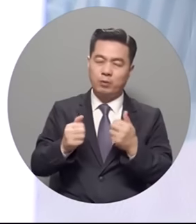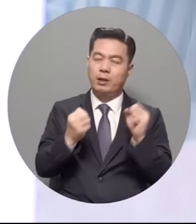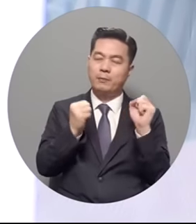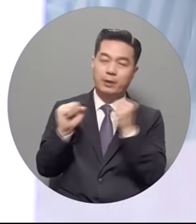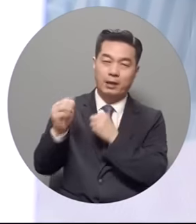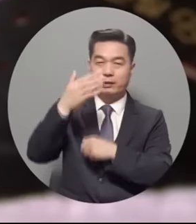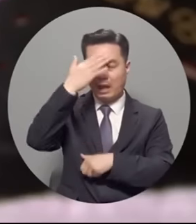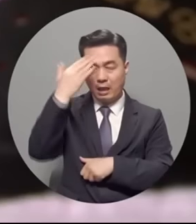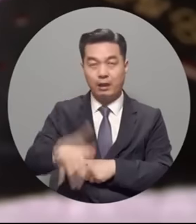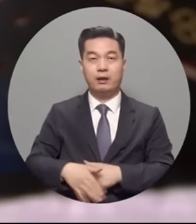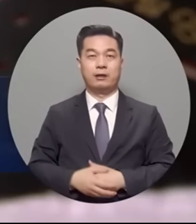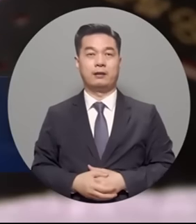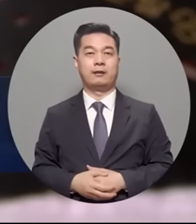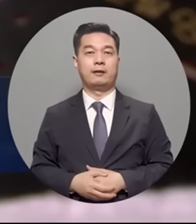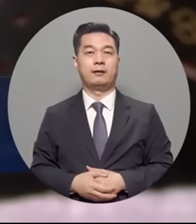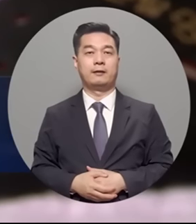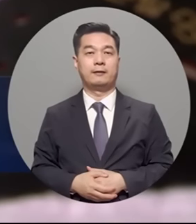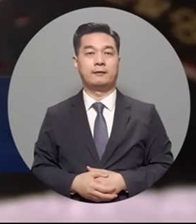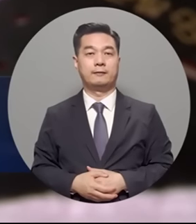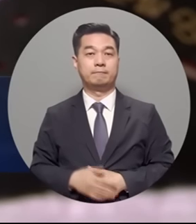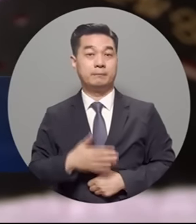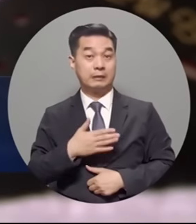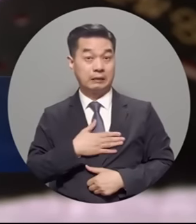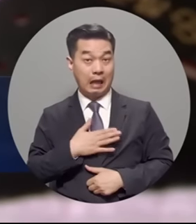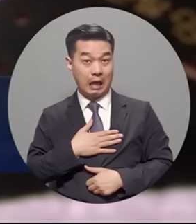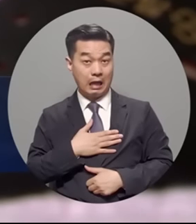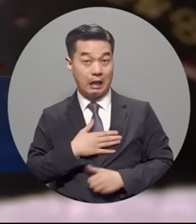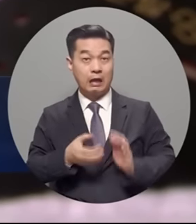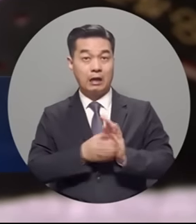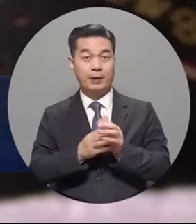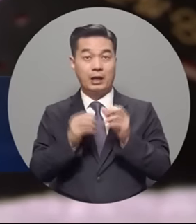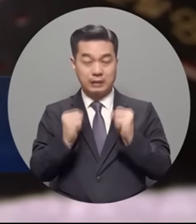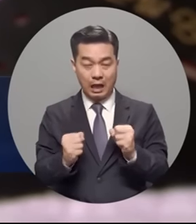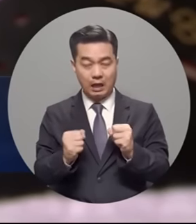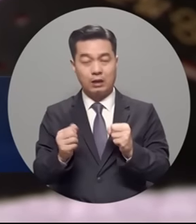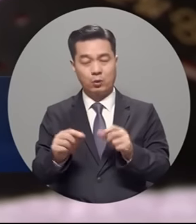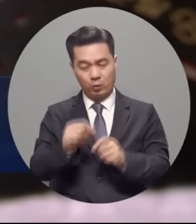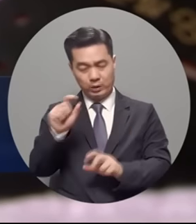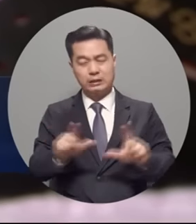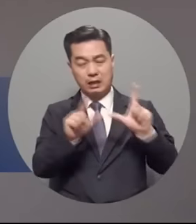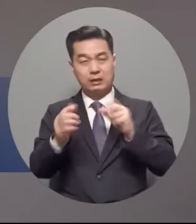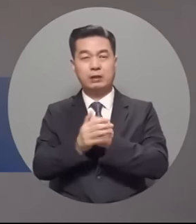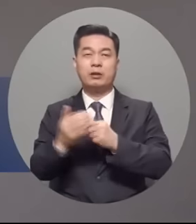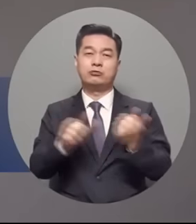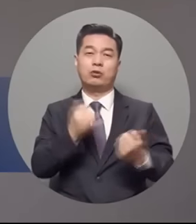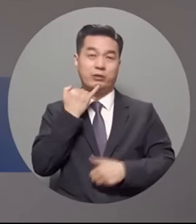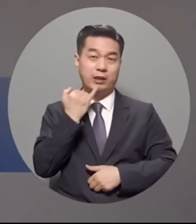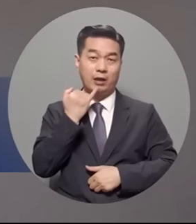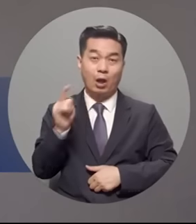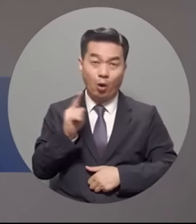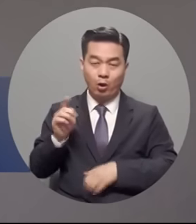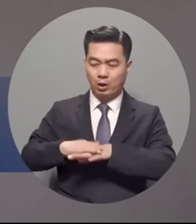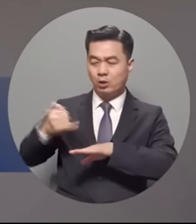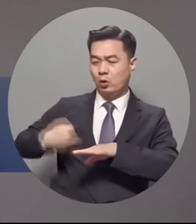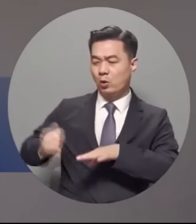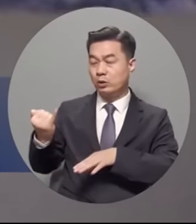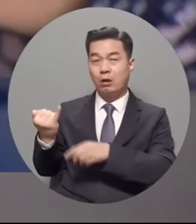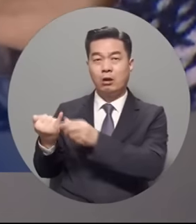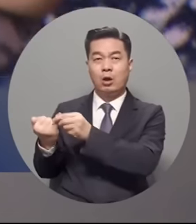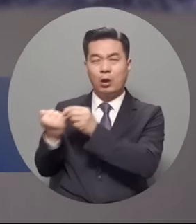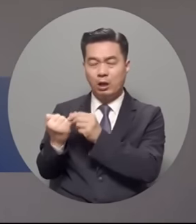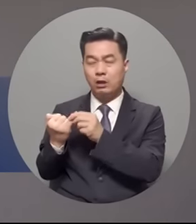있었습니다. 아, 나는 이만큼 살았으니까 죽어도 된다. 어떻게 하든지 이 손녀딸을 살려야 되겠다.